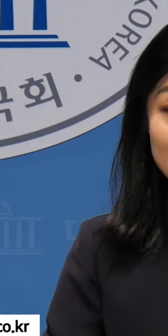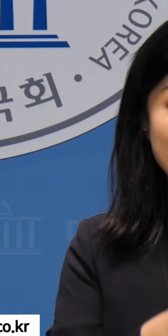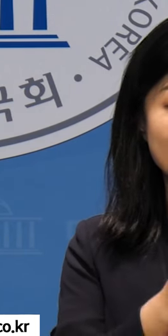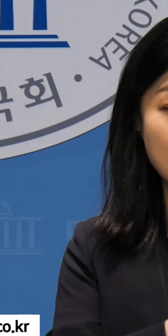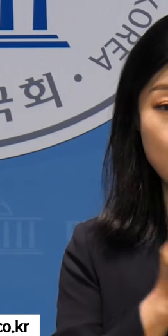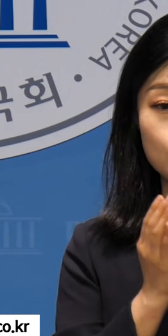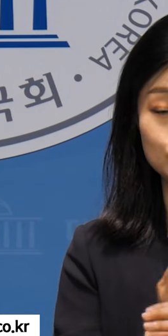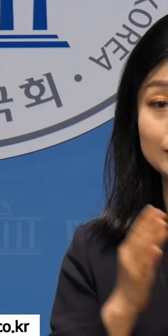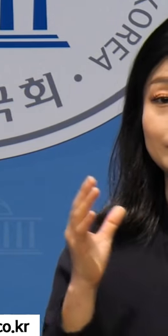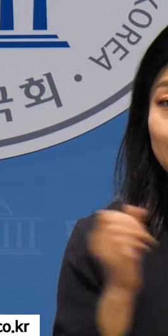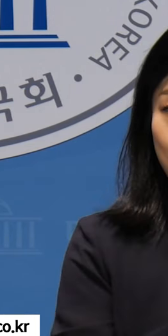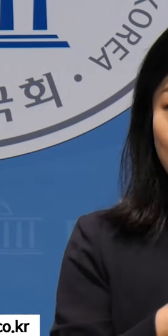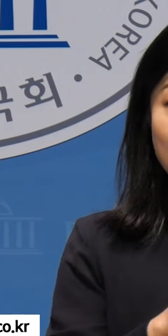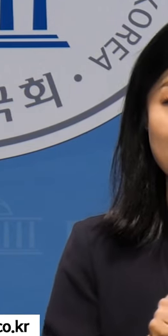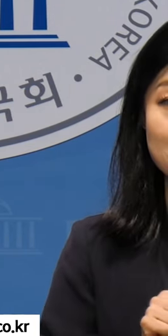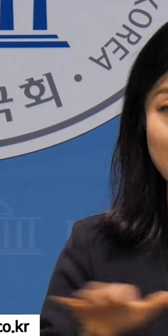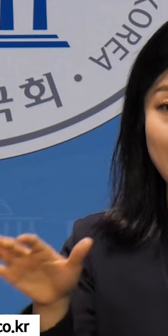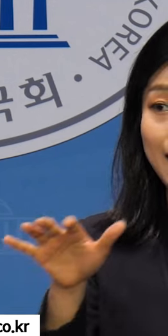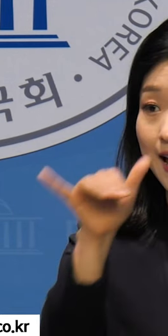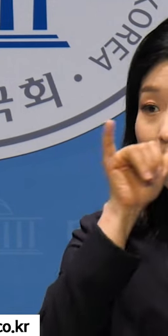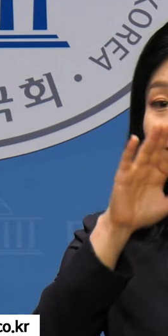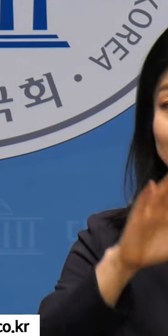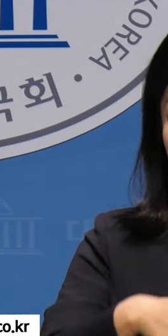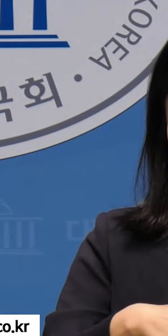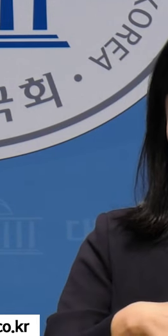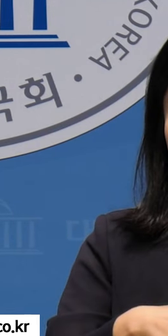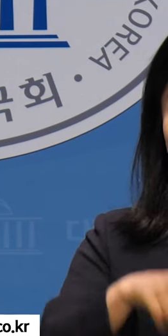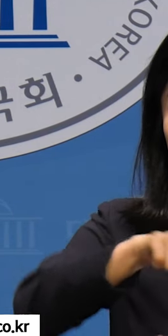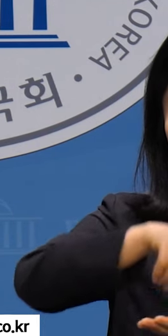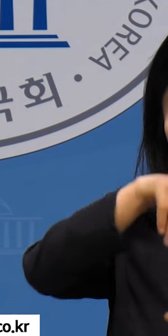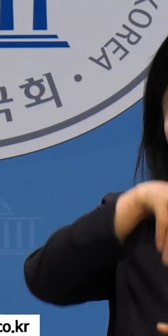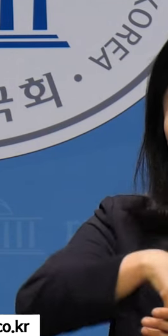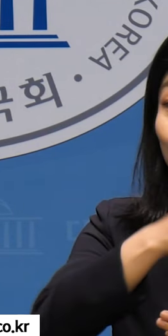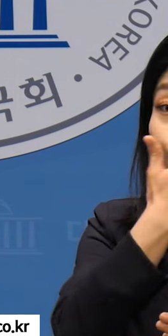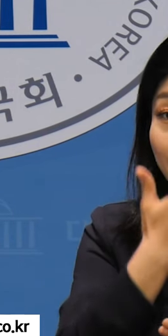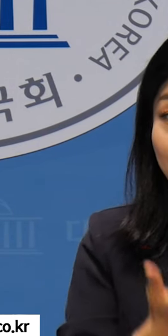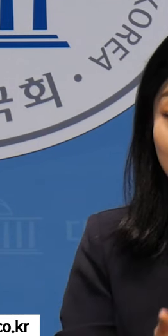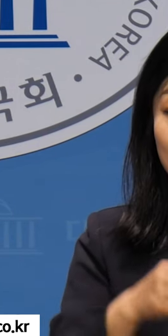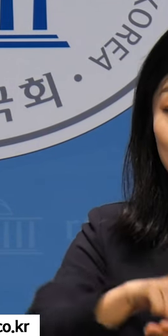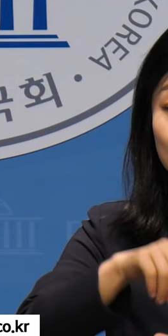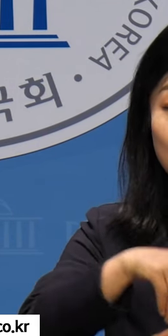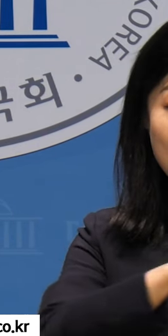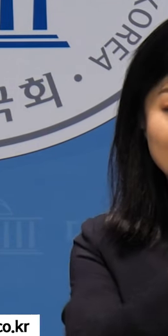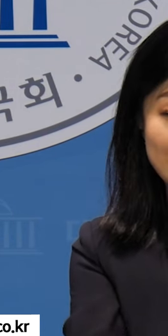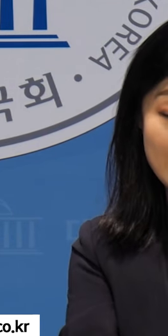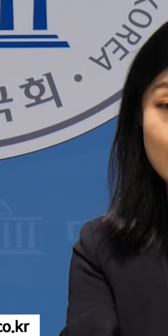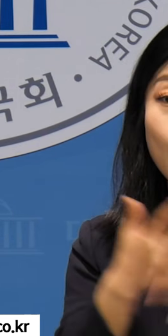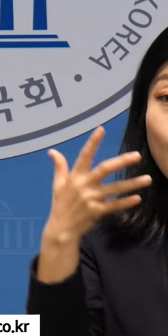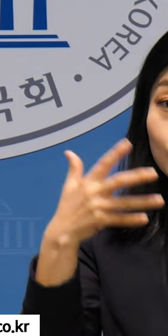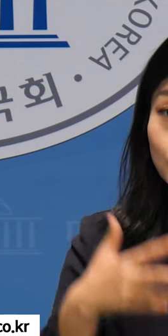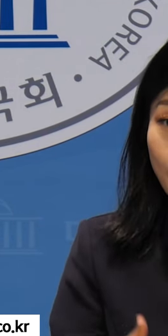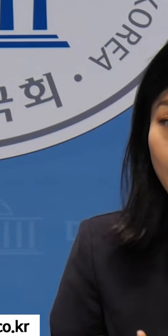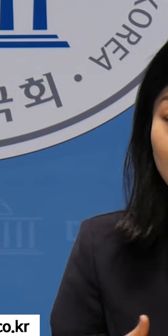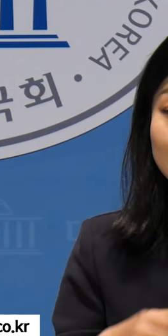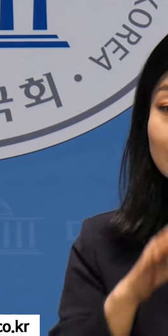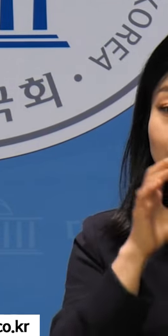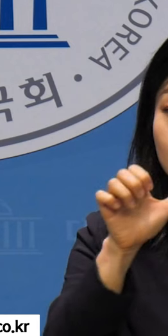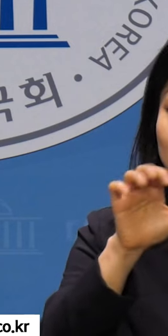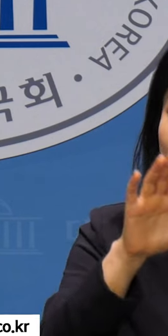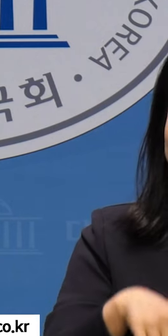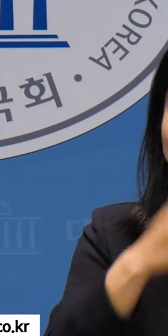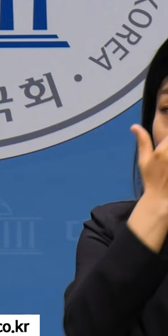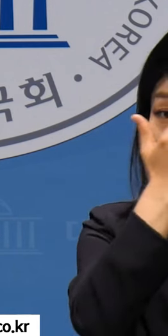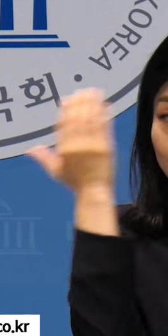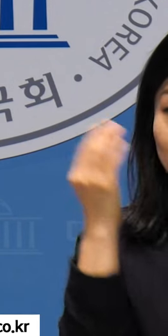당원 주권 시대로 뻗어나가는 이 중대한 시기에 투표인 만큼 투표 자격 요건이 되는 45세 이하